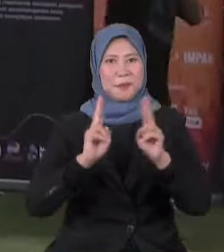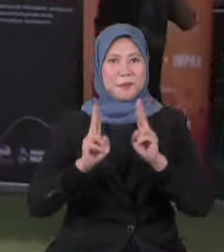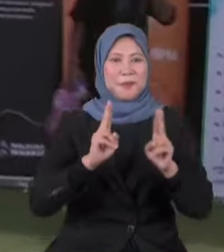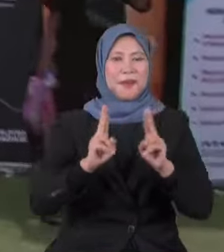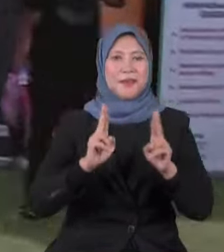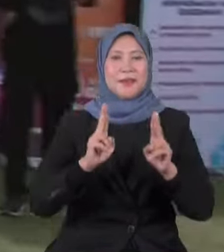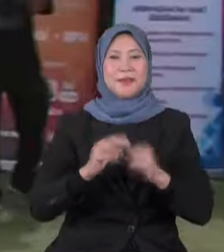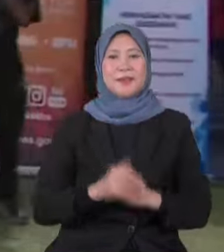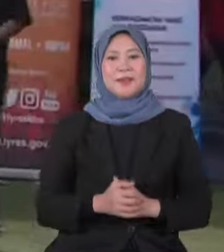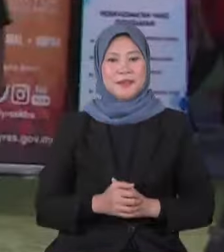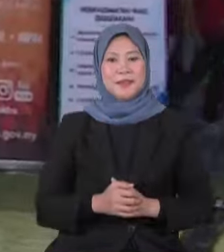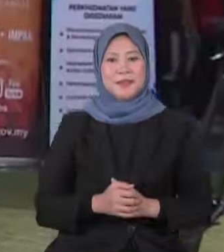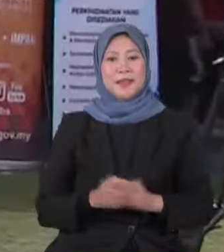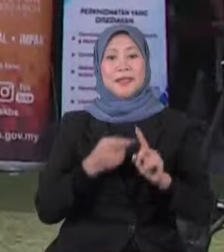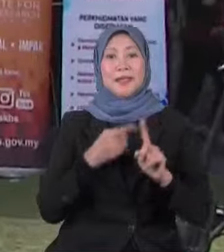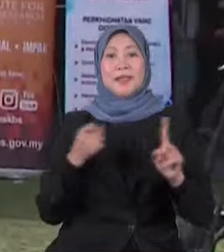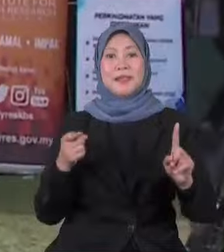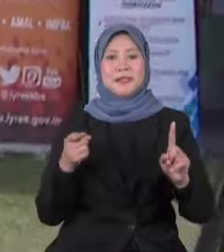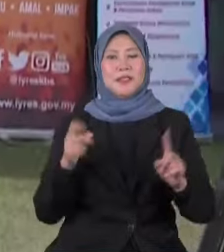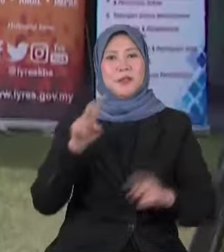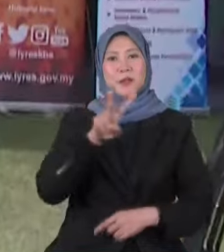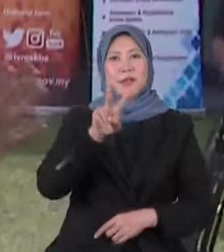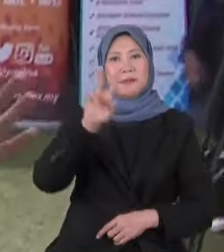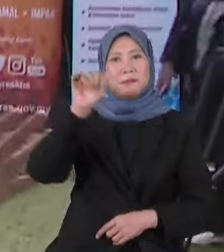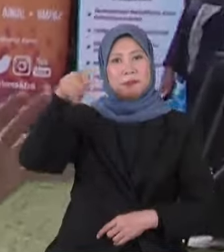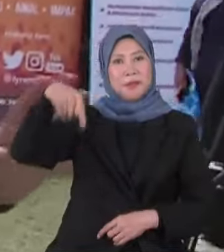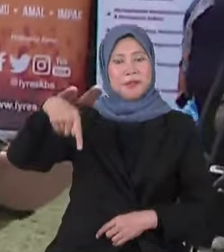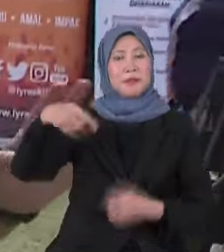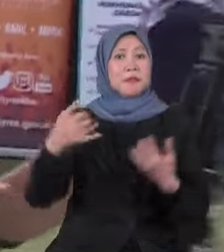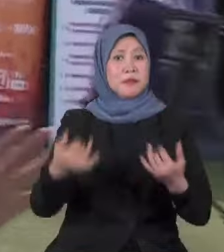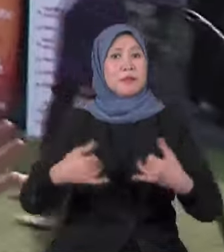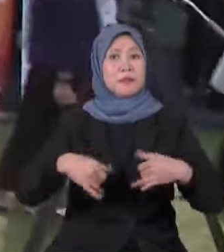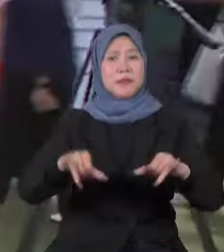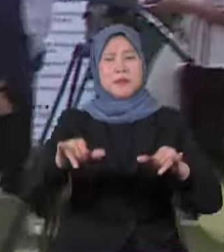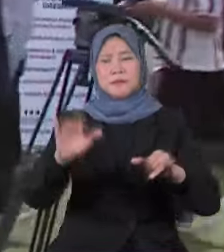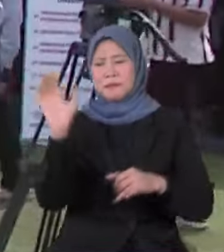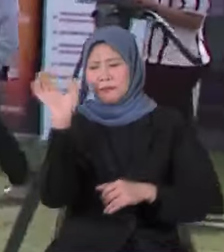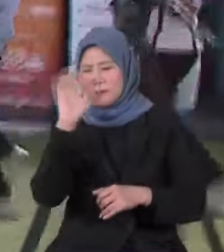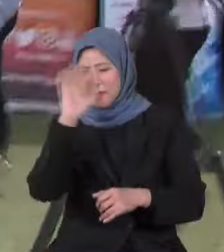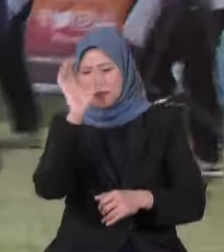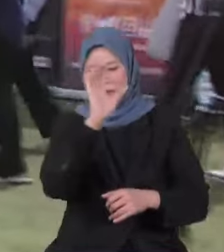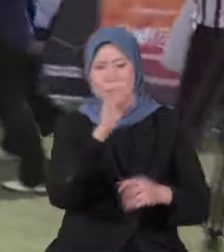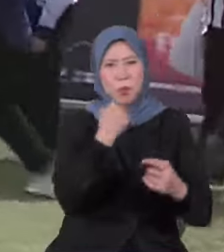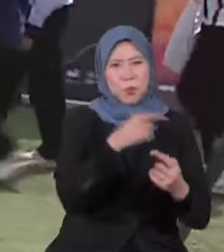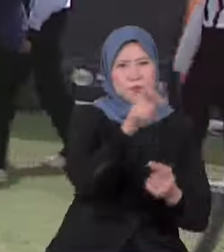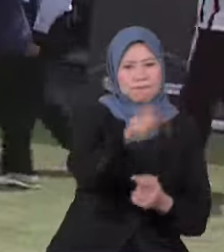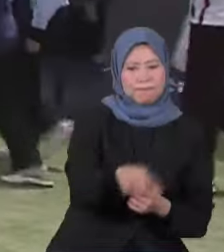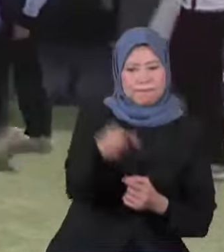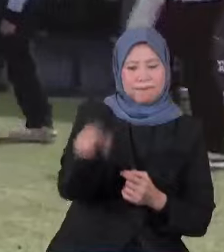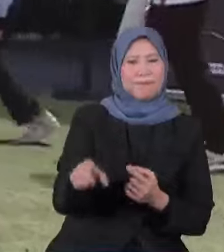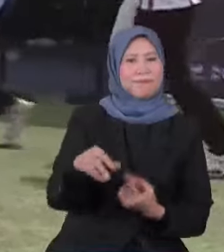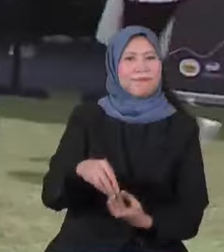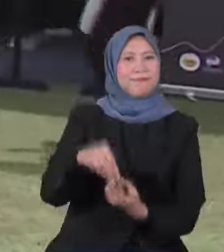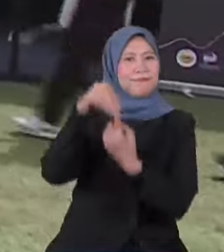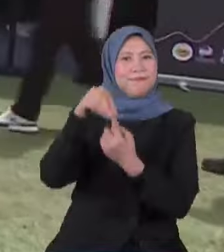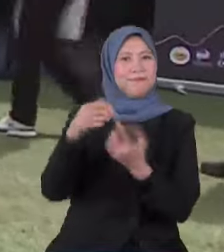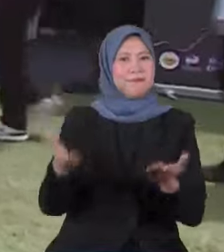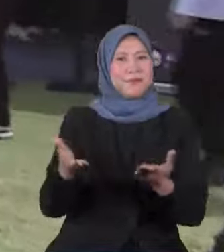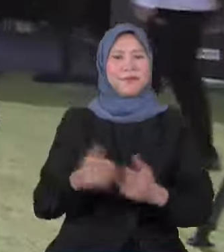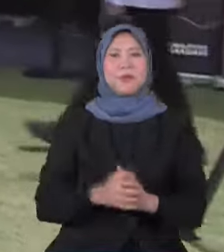ucapan yang penuh bermakna daripada div-div kehormat. Tapi sekarang ini kita masih lagi mencari lagi insan seterusnya. Kita nak bawakan kepada anda.